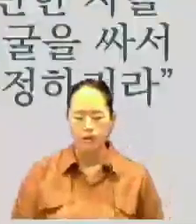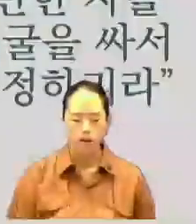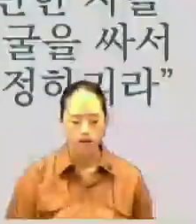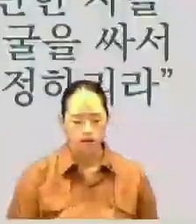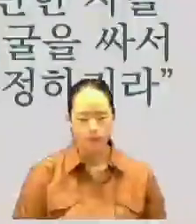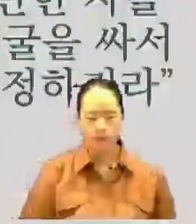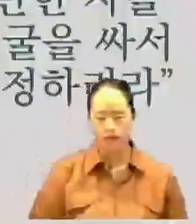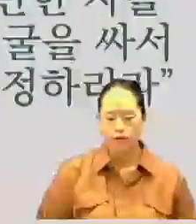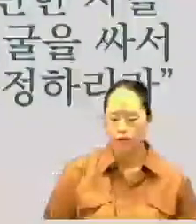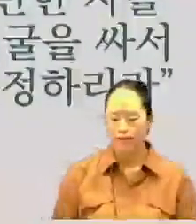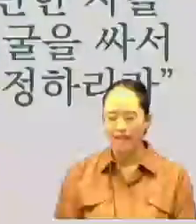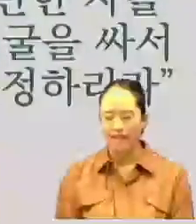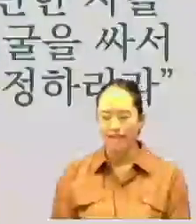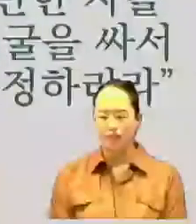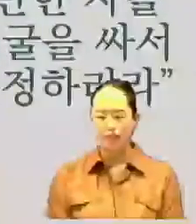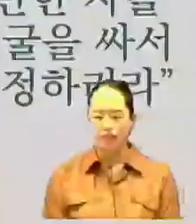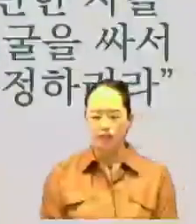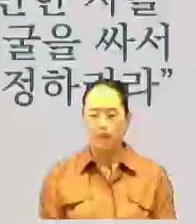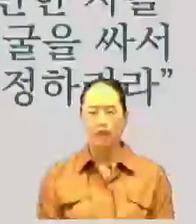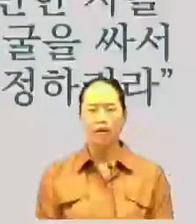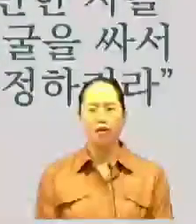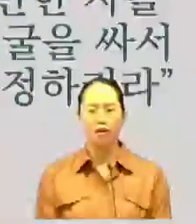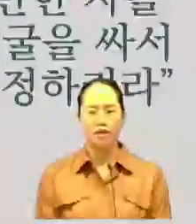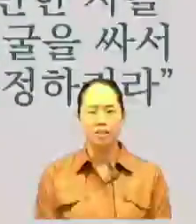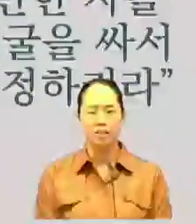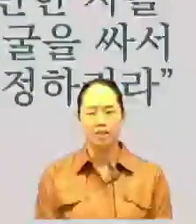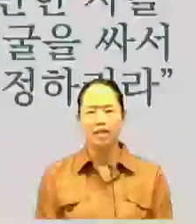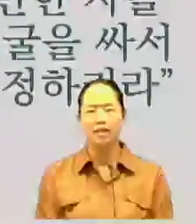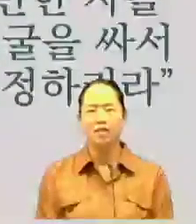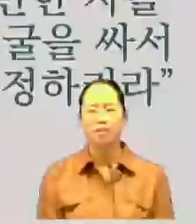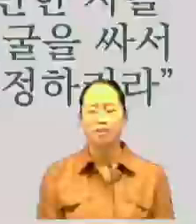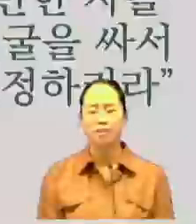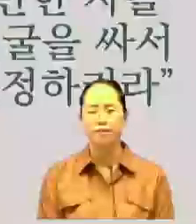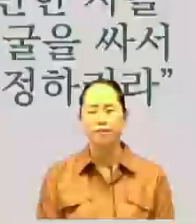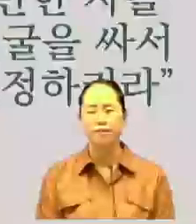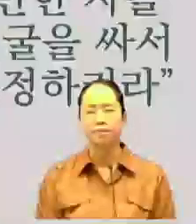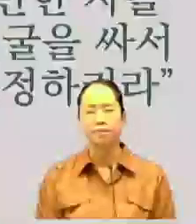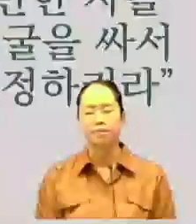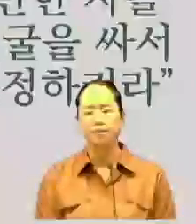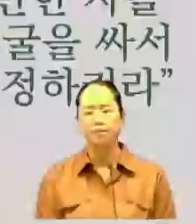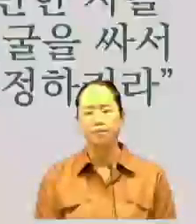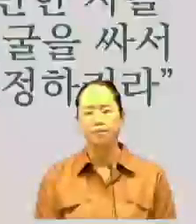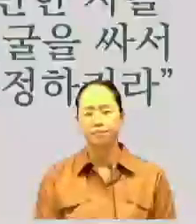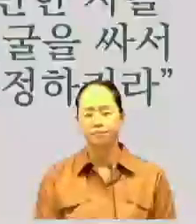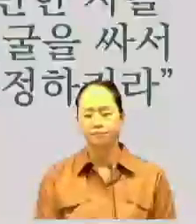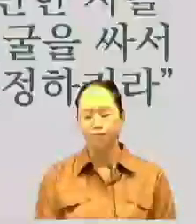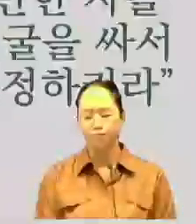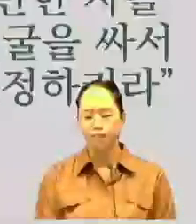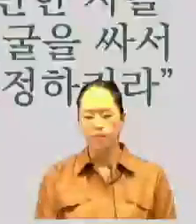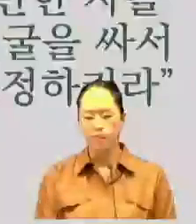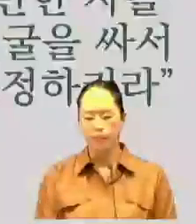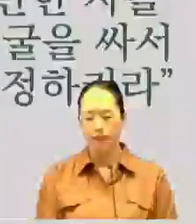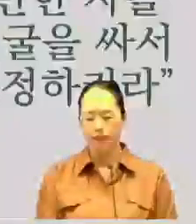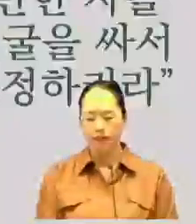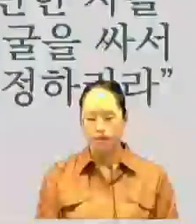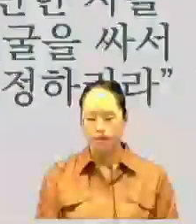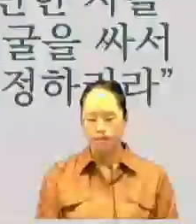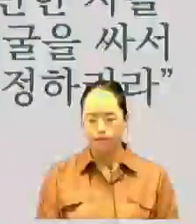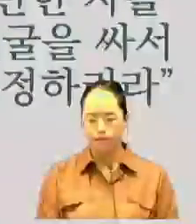我们应该非常的感恩，是我们没有坐在这个审判的位置上面。